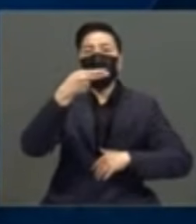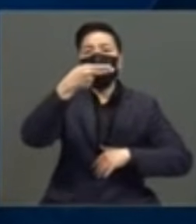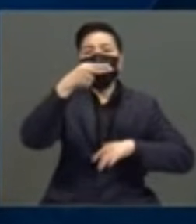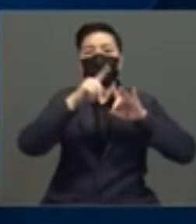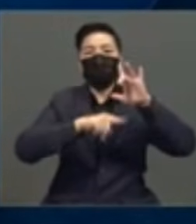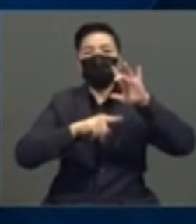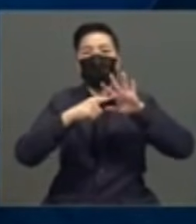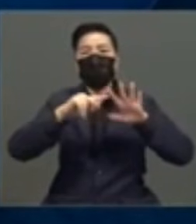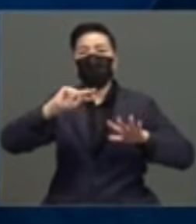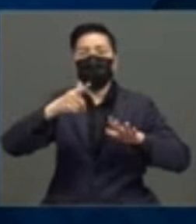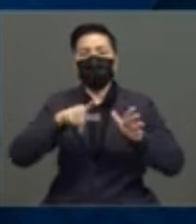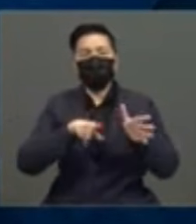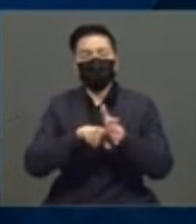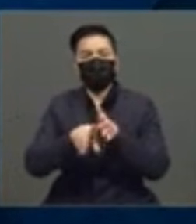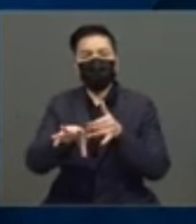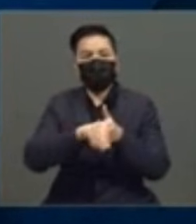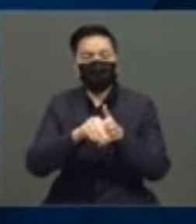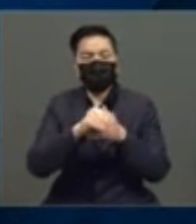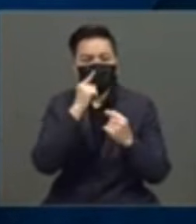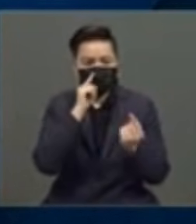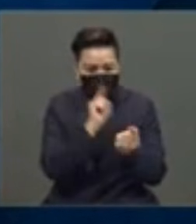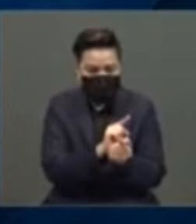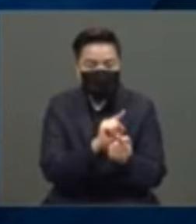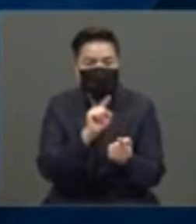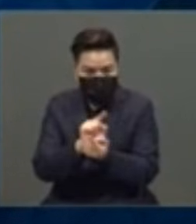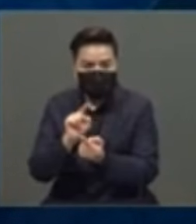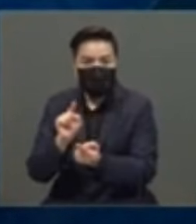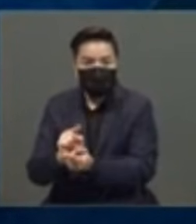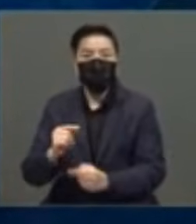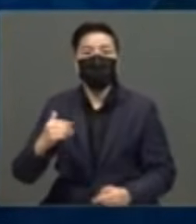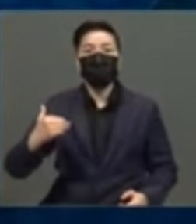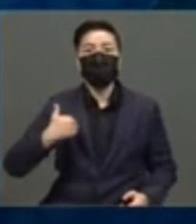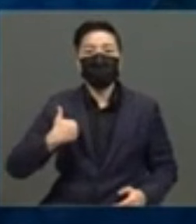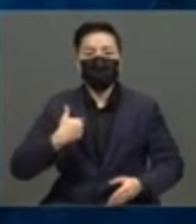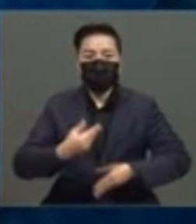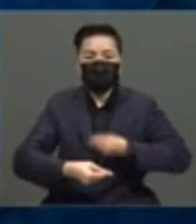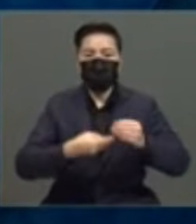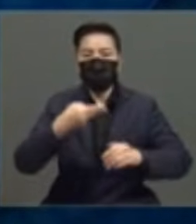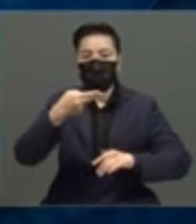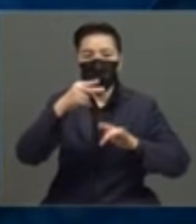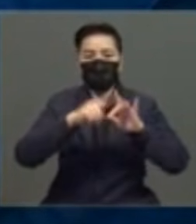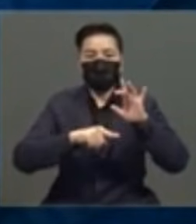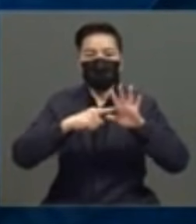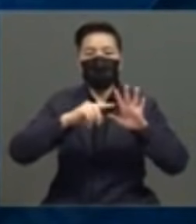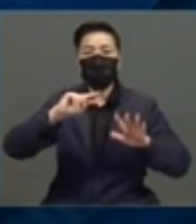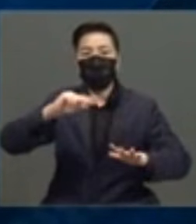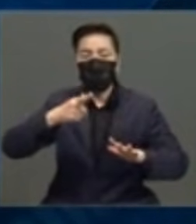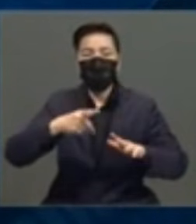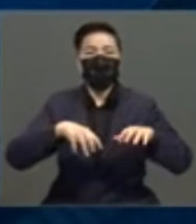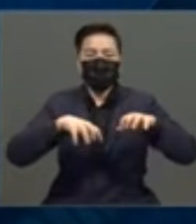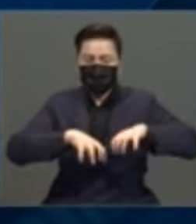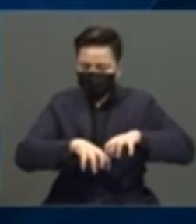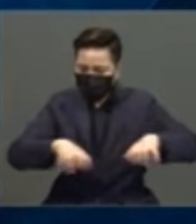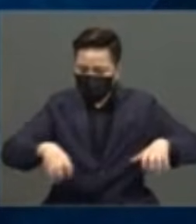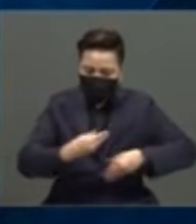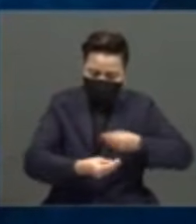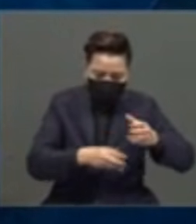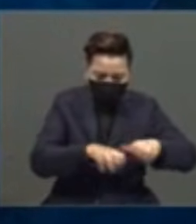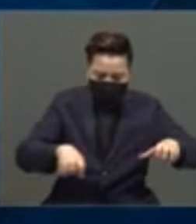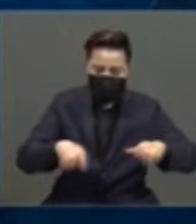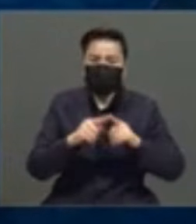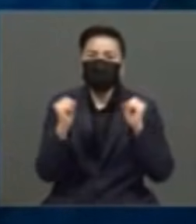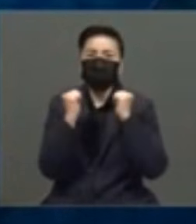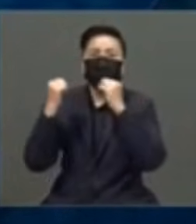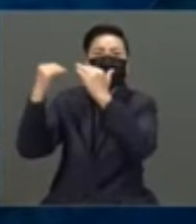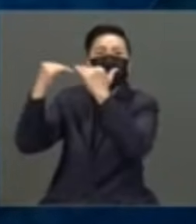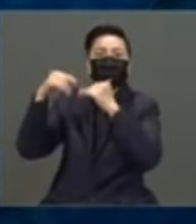ชื้อเกิดขึ้นเป็นรายวันด้วยเหมือนกันห้างสรรพสินค้าศูนย์การค้าคอมมูนิตี้มอลล์หรือสถานประกอบ